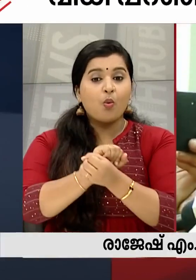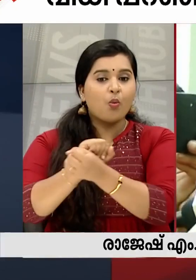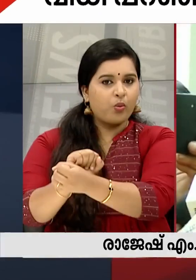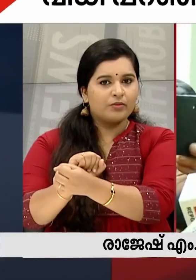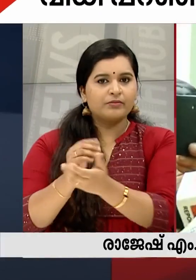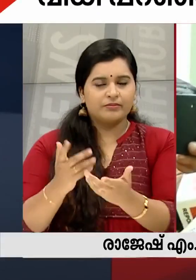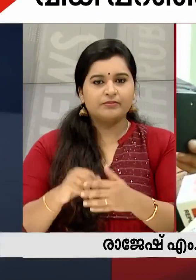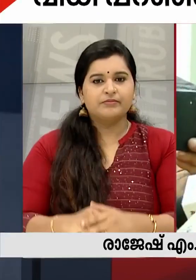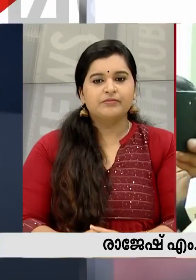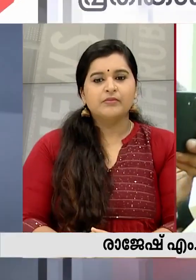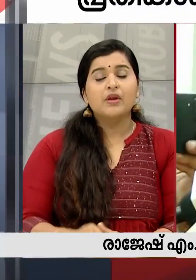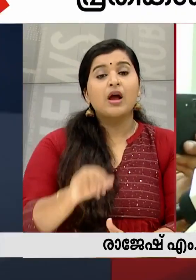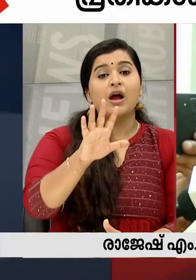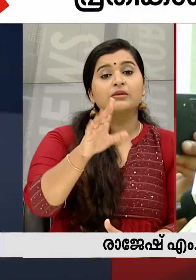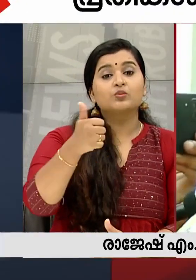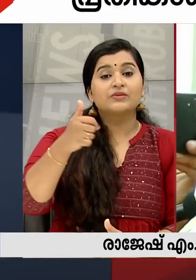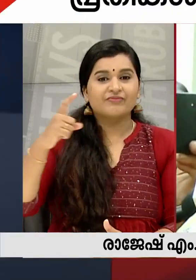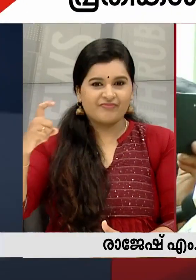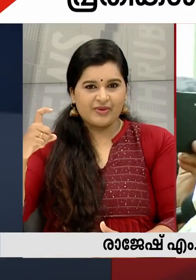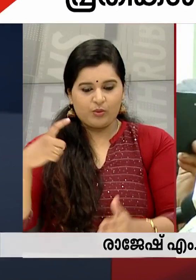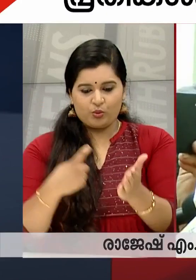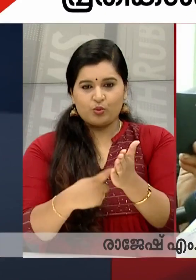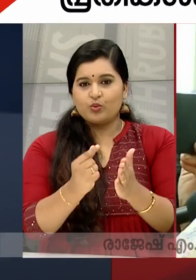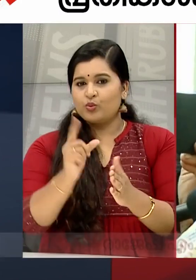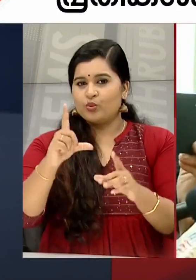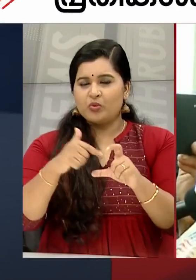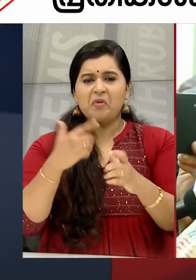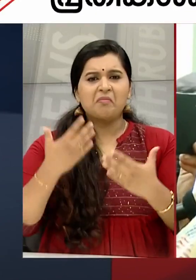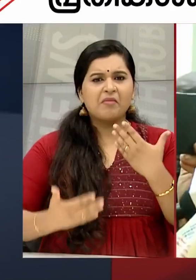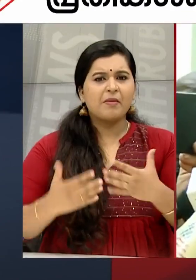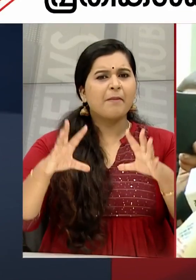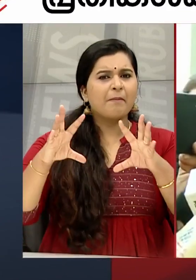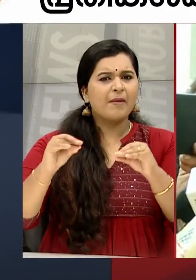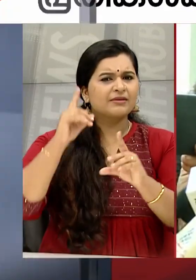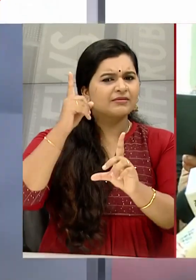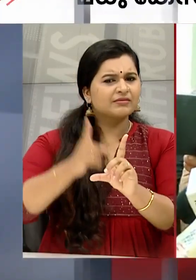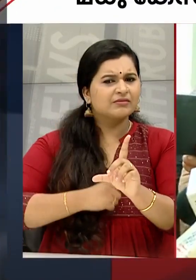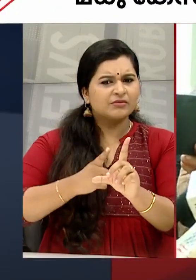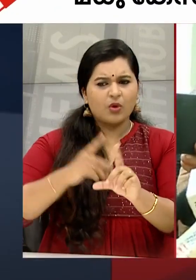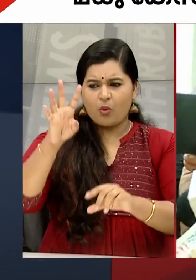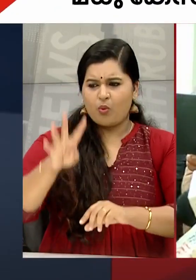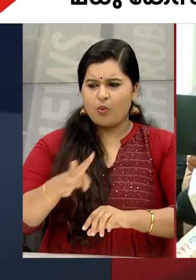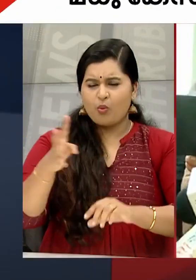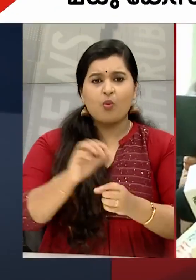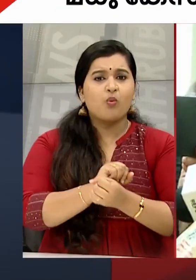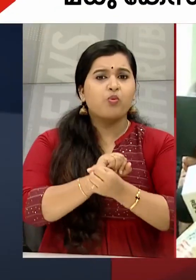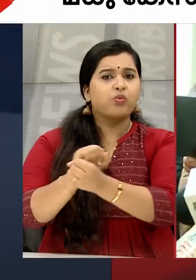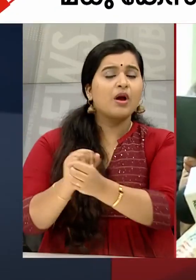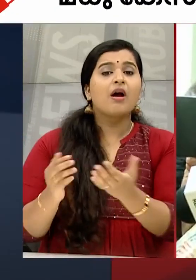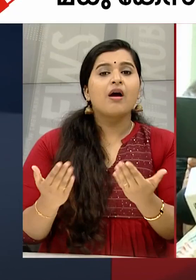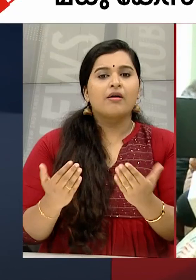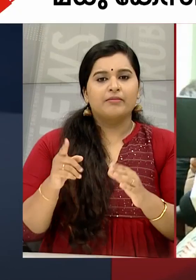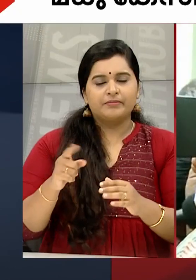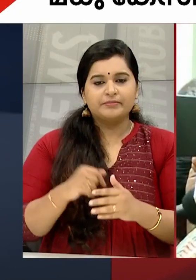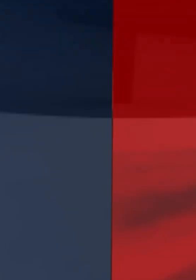367 10 വർഷം വരെ ശിക്ഷ കിട്ടാവുന്ന ഒരു കുറ്റമാണ്. 326 സംബന്ധിച്ചിടത്തോളം ജീവപര്യന്തം വരെ കൊടുക്കാവുന്നതാണ്. പക്ഷെ കോടതിയാണ്